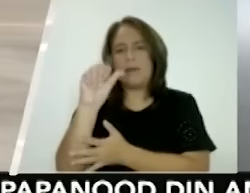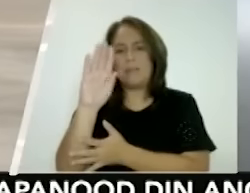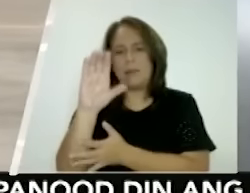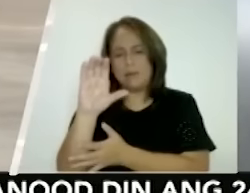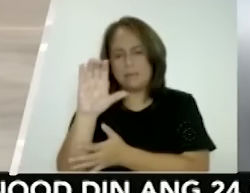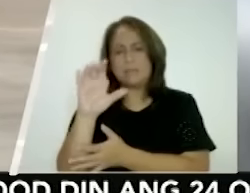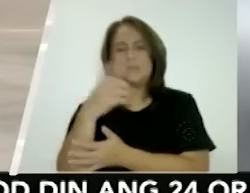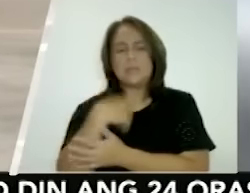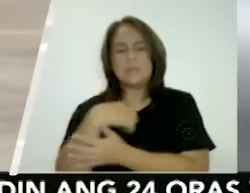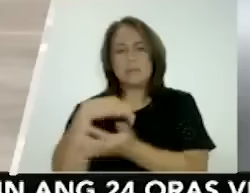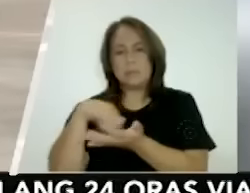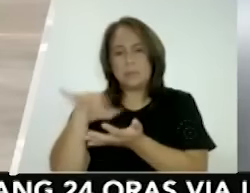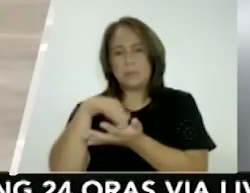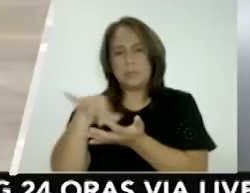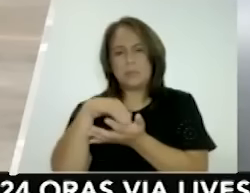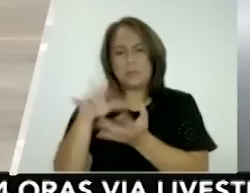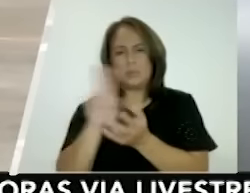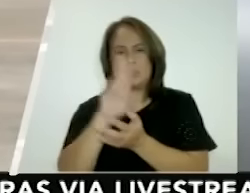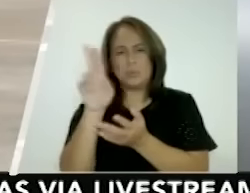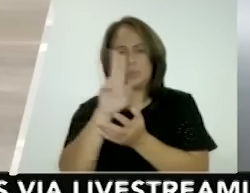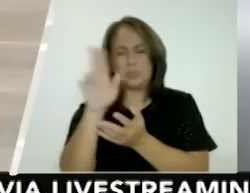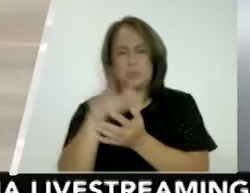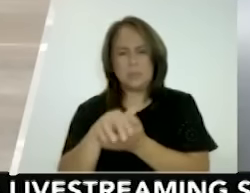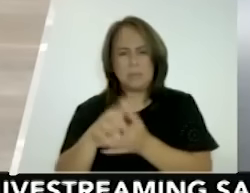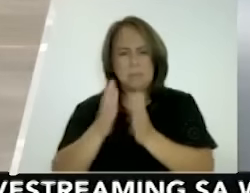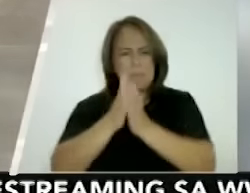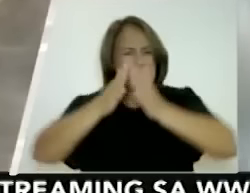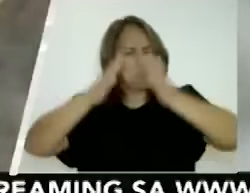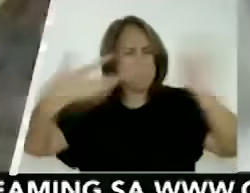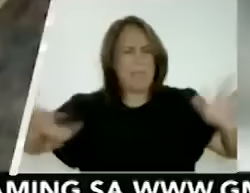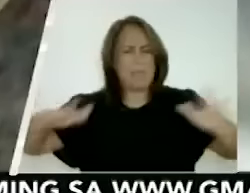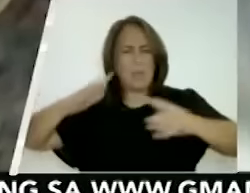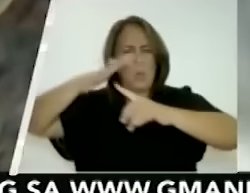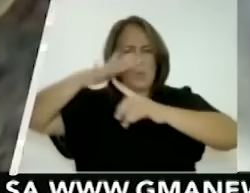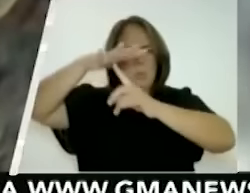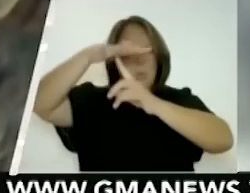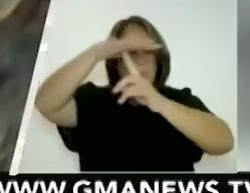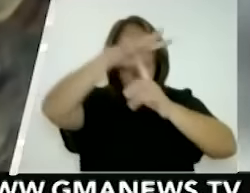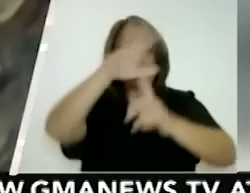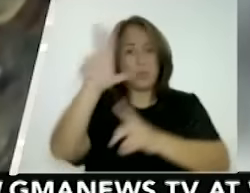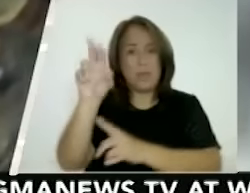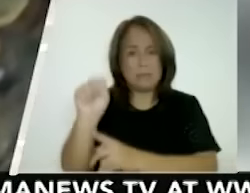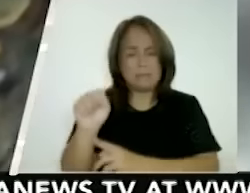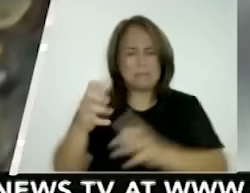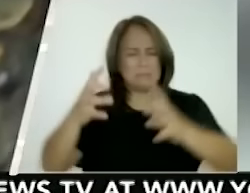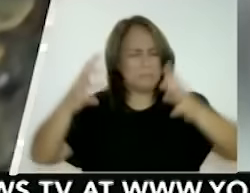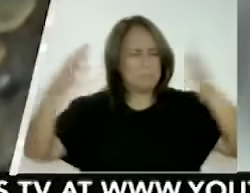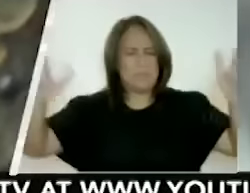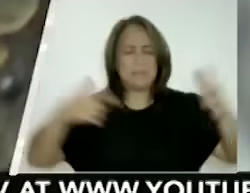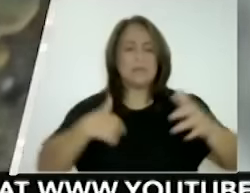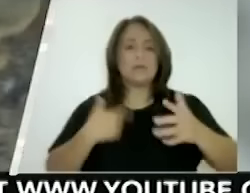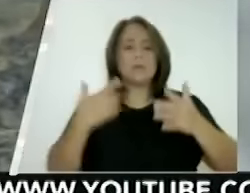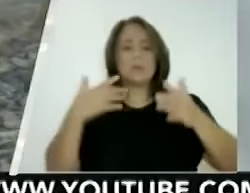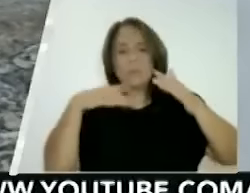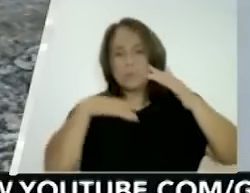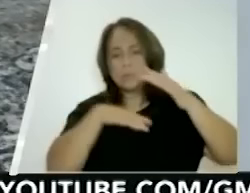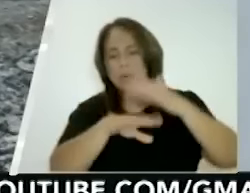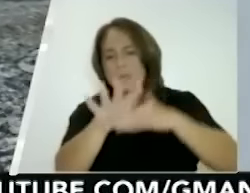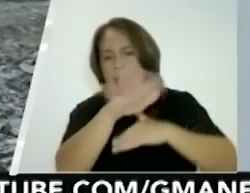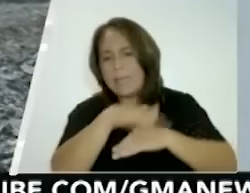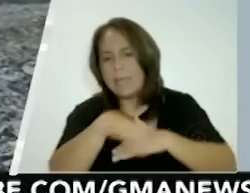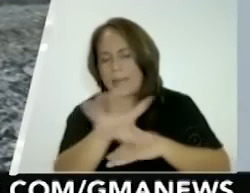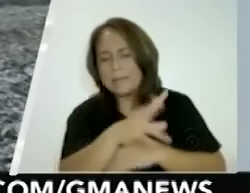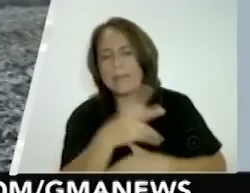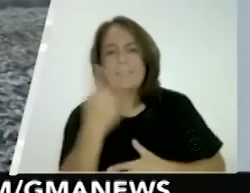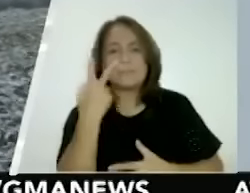ng buhalang Sikorsky Super Stallion Helicopter ng US Marines para sa pagpasok ng tropa sa itinakdang lugar kung saan